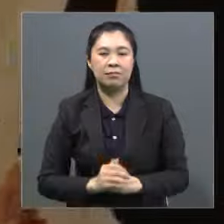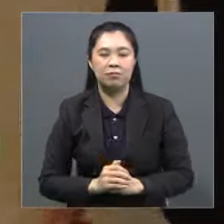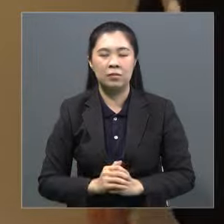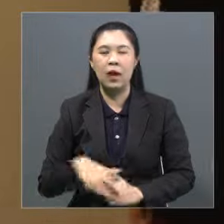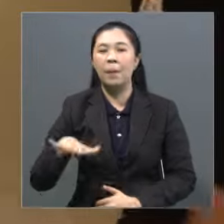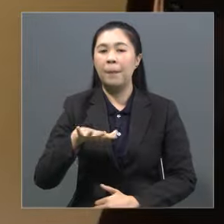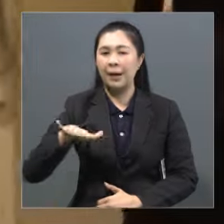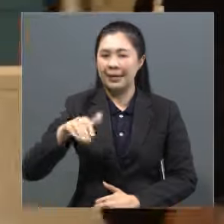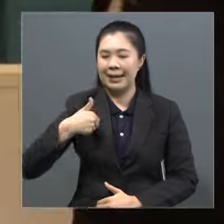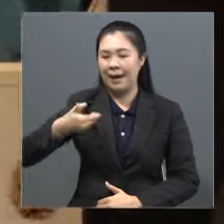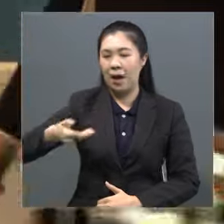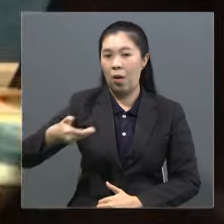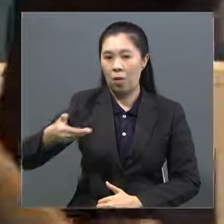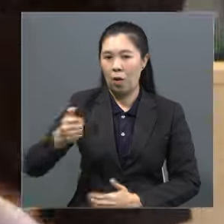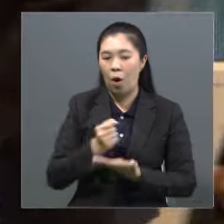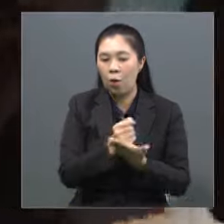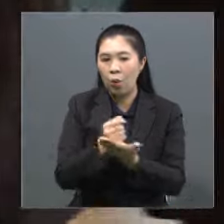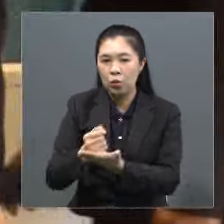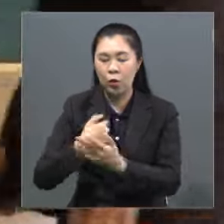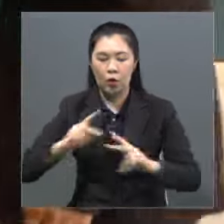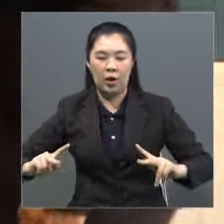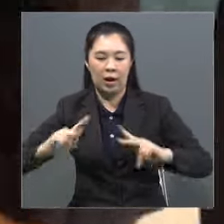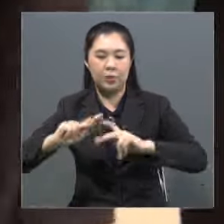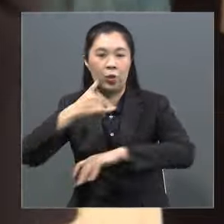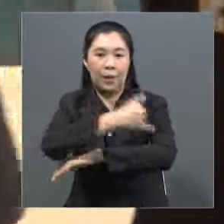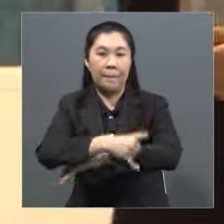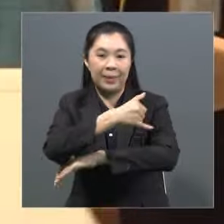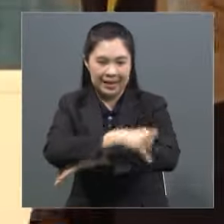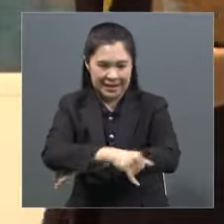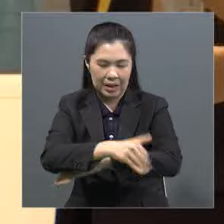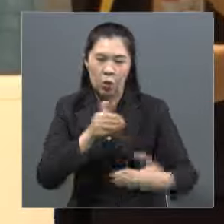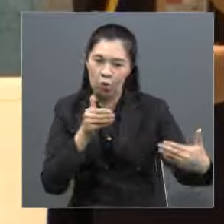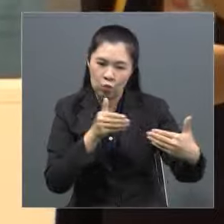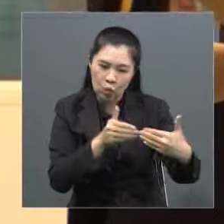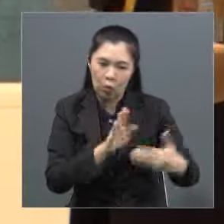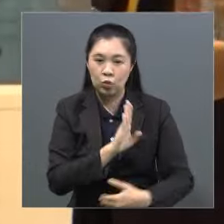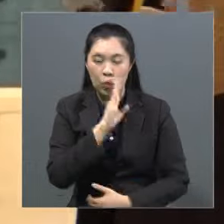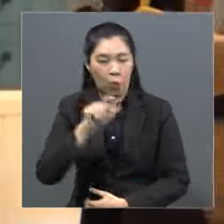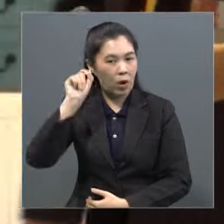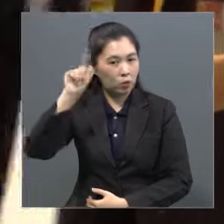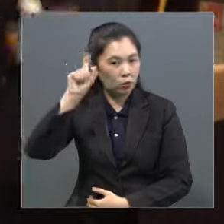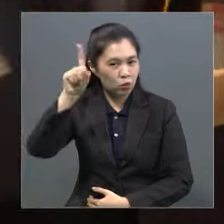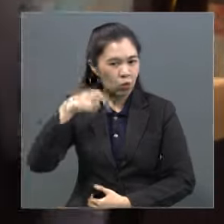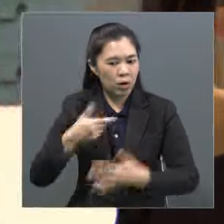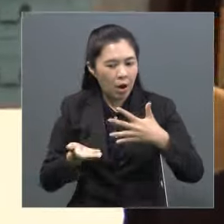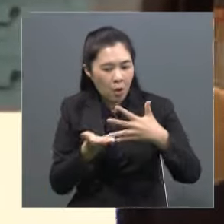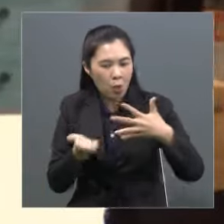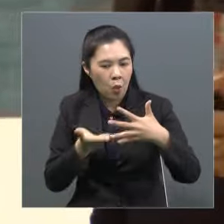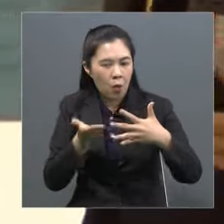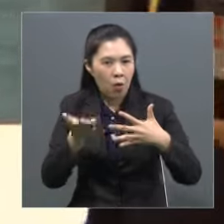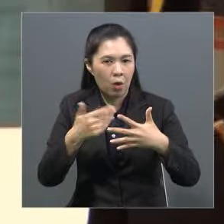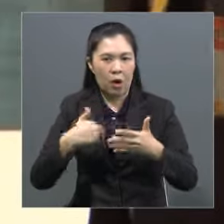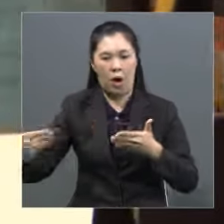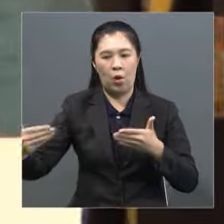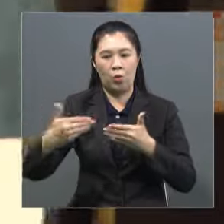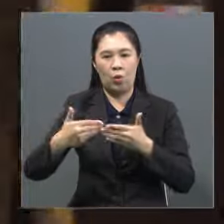ยเหลือเนี่ยเขาจะประสานผ่านช่องทางกระทรวงการต่างประเทศเป็นหลักคือถ้าไม่ใช่เรื่องเร่งด่วนหรือว่าต้องยกระดับสถานการณ์ก็ไม่จำเป็นจะต้องประสานมาทางกระทรว